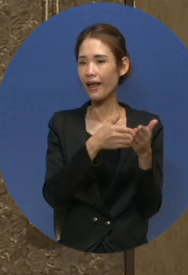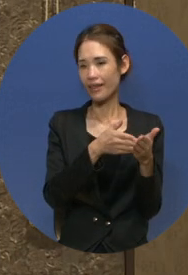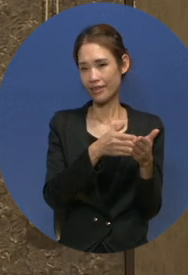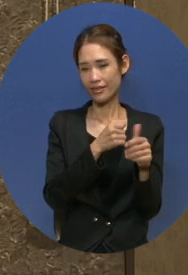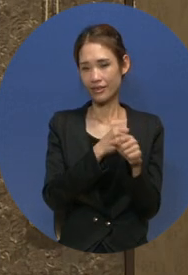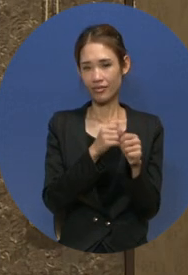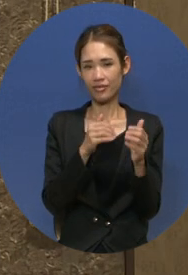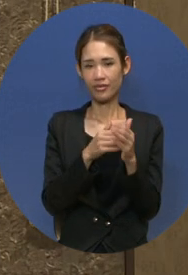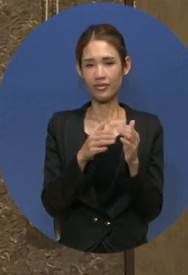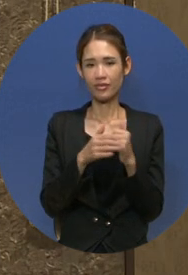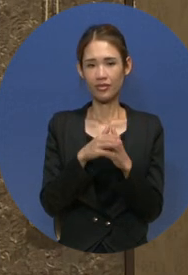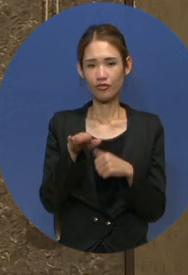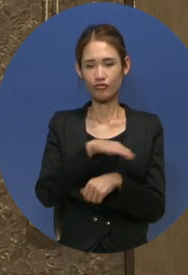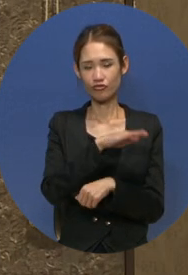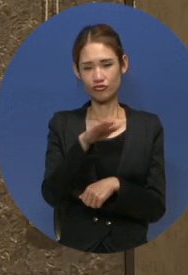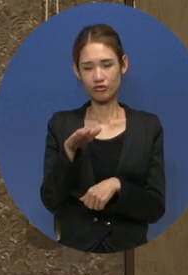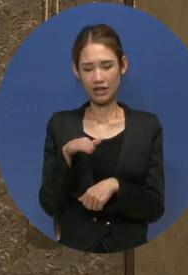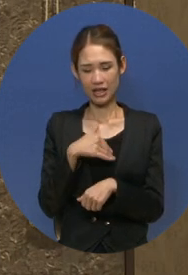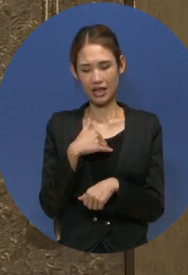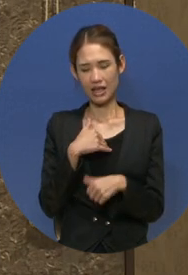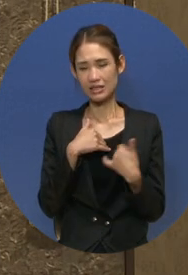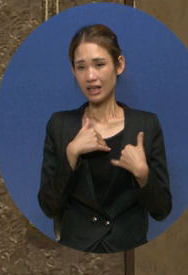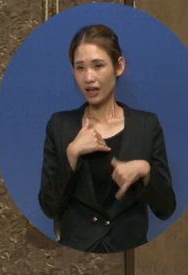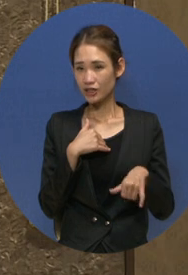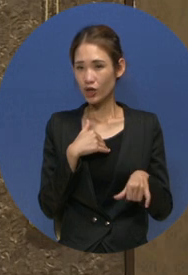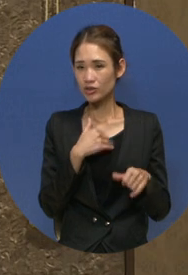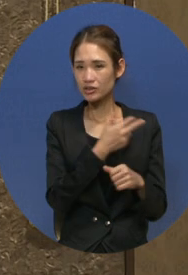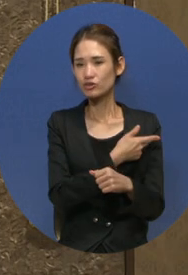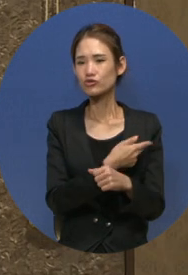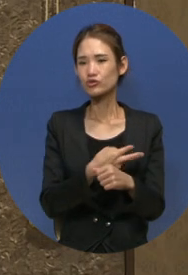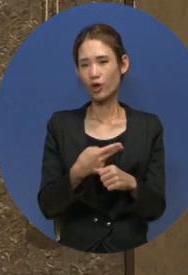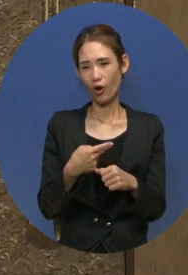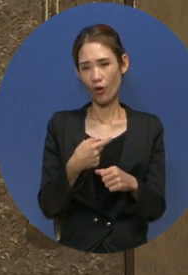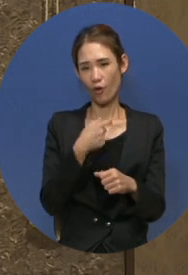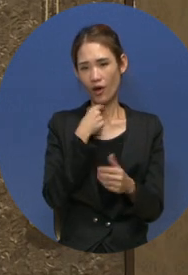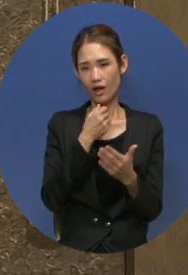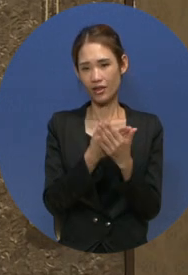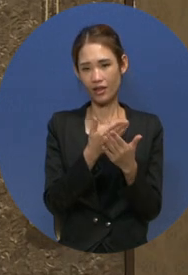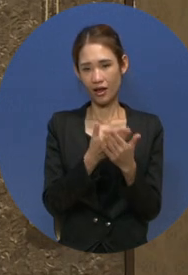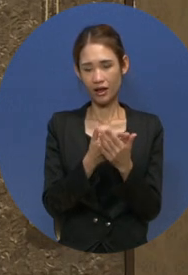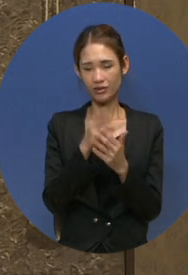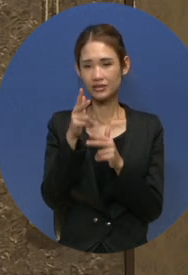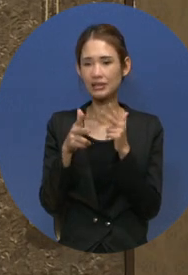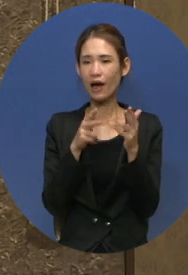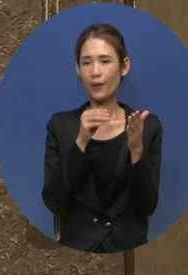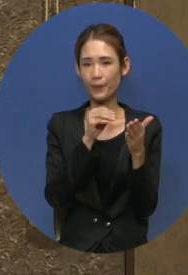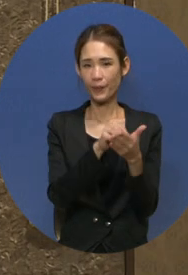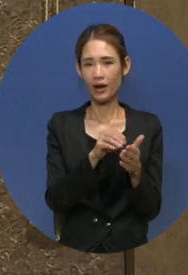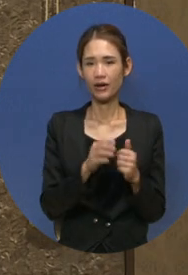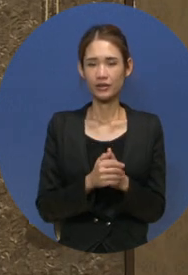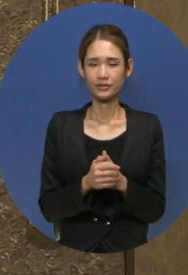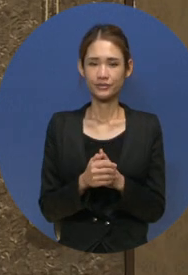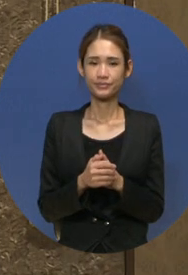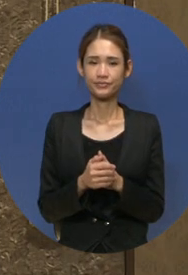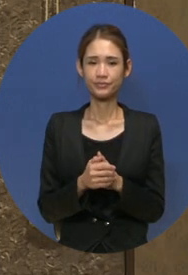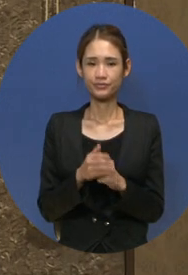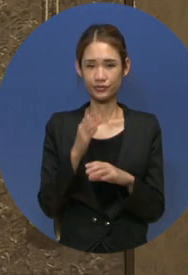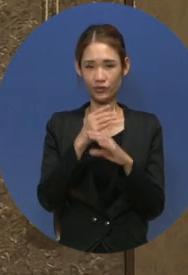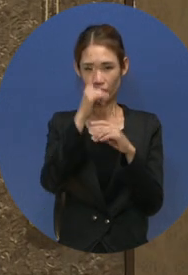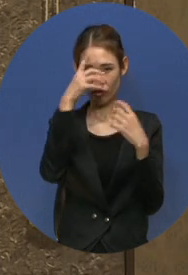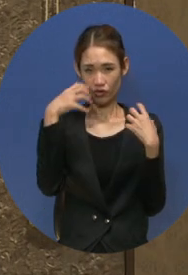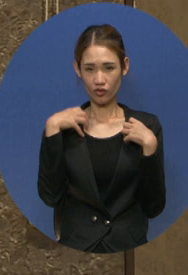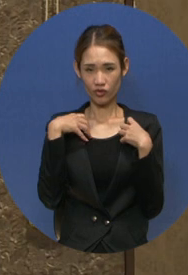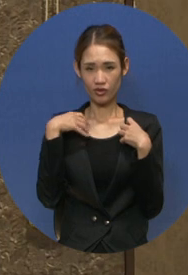하신 거예요. 우리 아이들이 좀 수영 좀 하게 해다오 해갖고 그 사업을 낸 거죠. 그래서